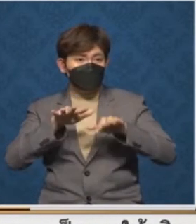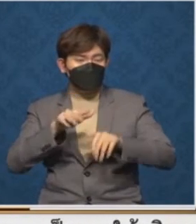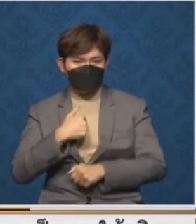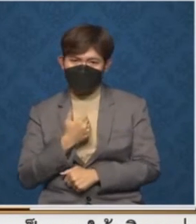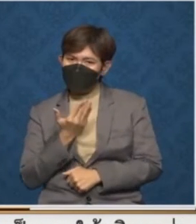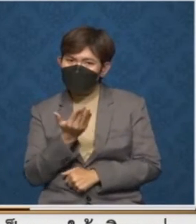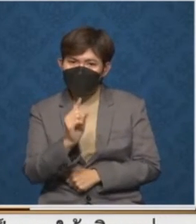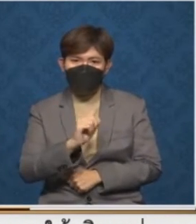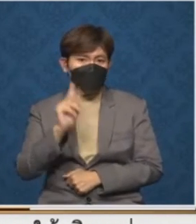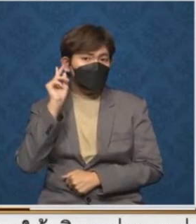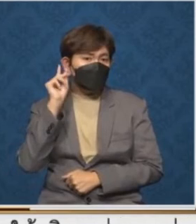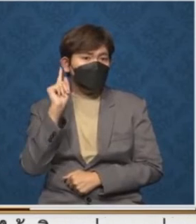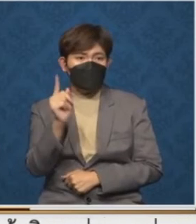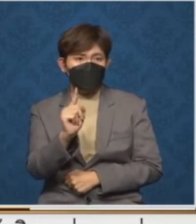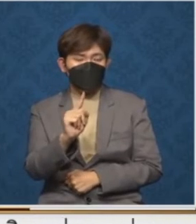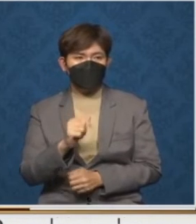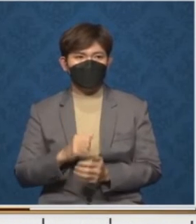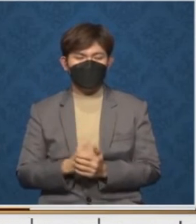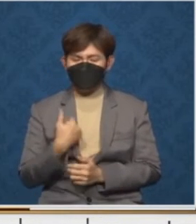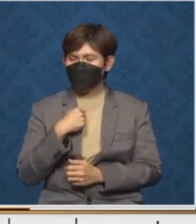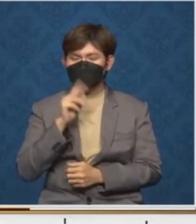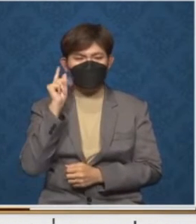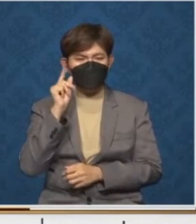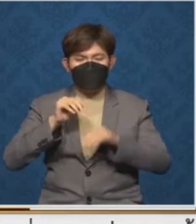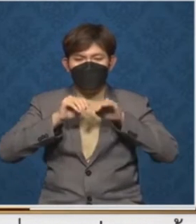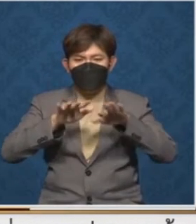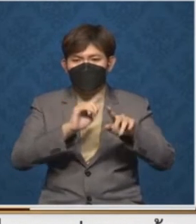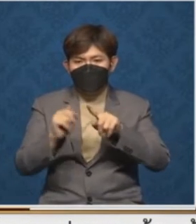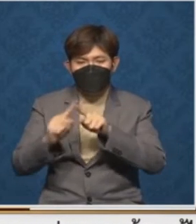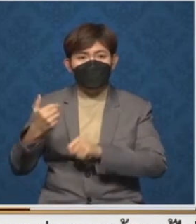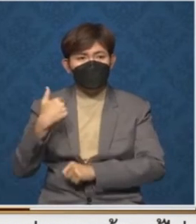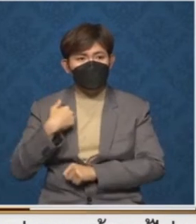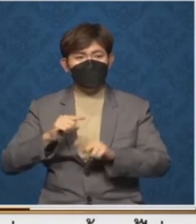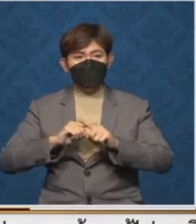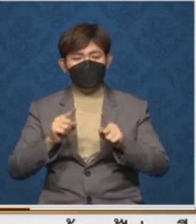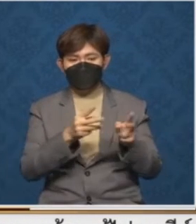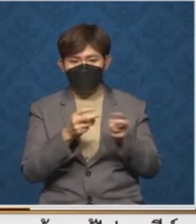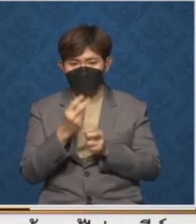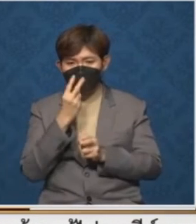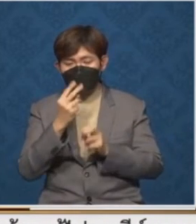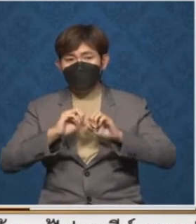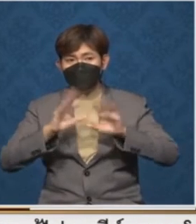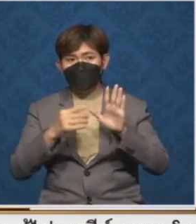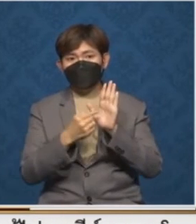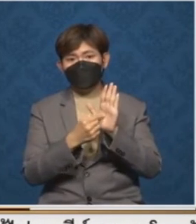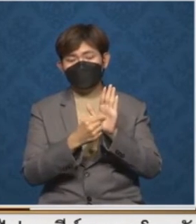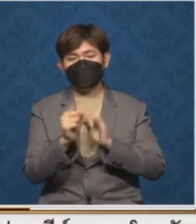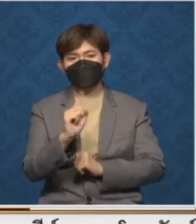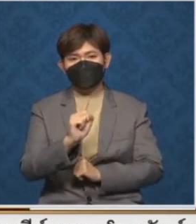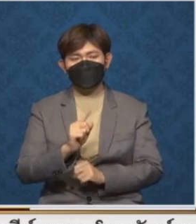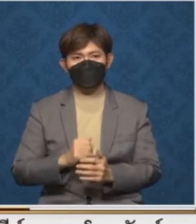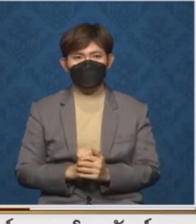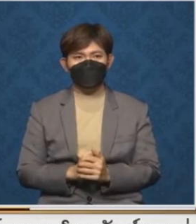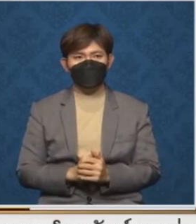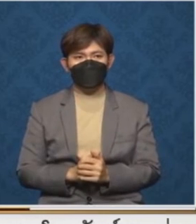ซือ ATK ไม่ต้องผ่าน WHOแก้ข้อสั่งการนายกวาซ้อ ATK ไม่